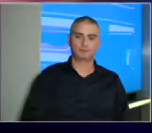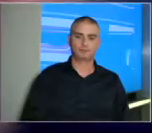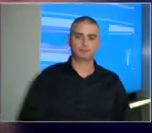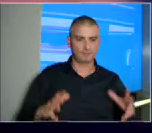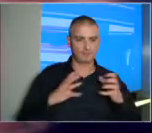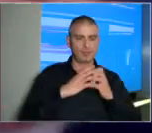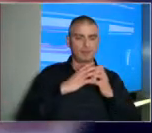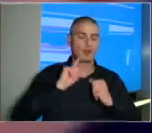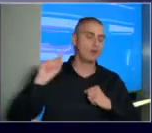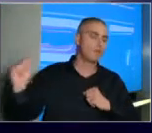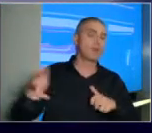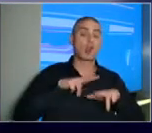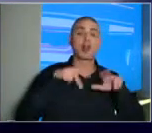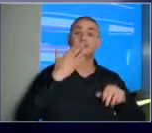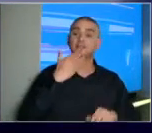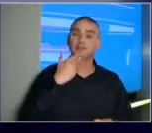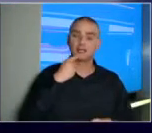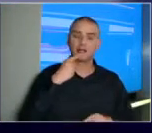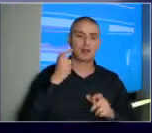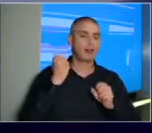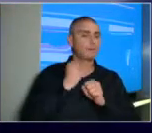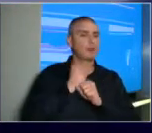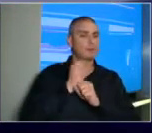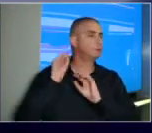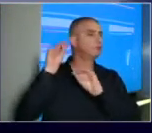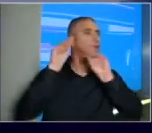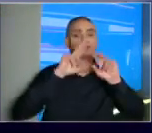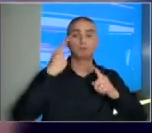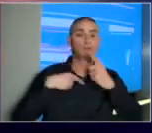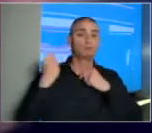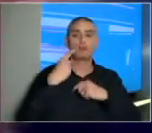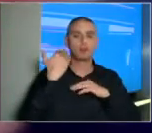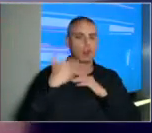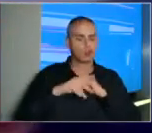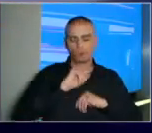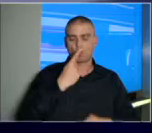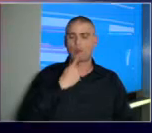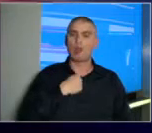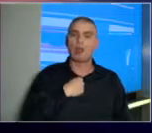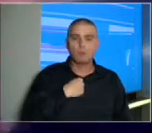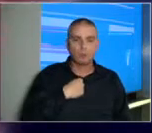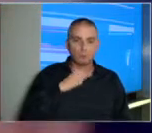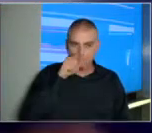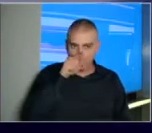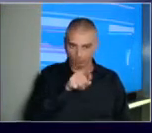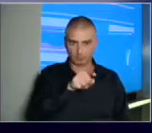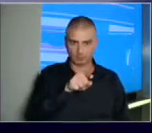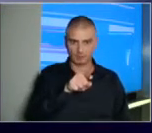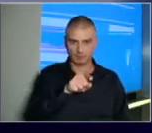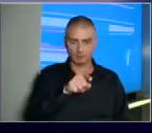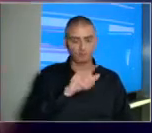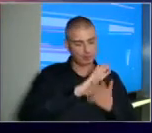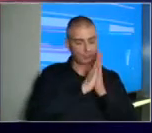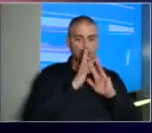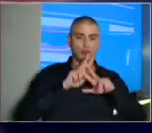העם בכל רחבי ארץ ישראל במסעות שנסענו בשבועות האחרונים, כולם אמרו לנו, אתם ישנו את